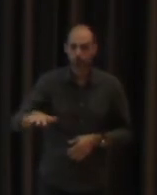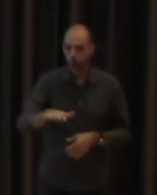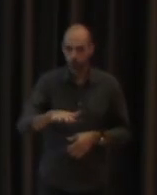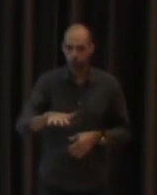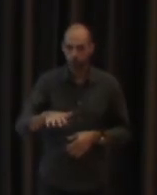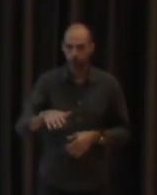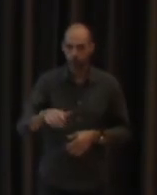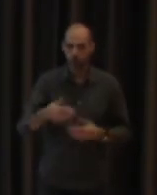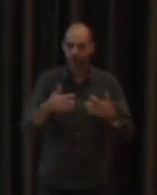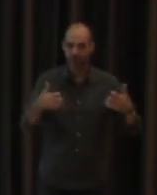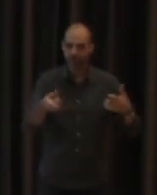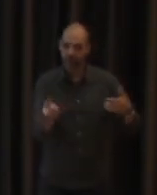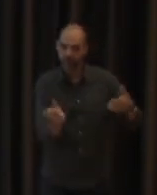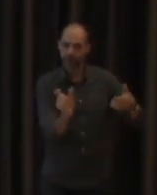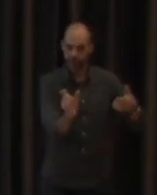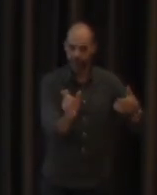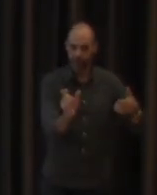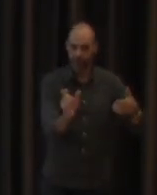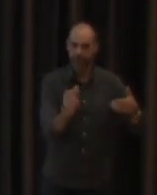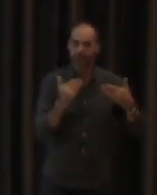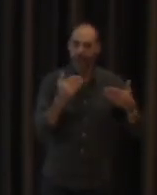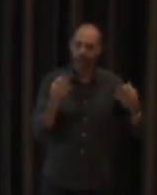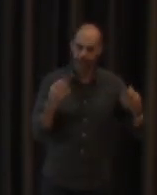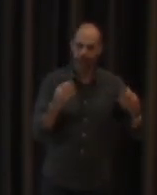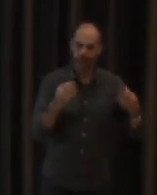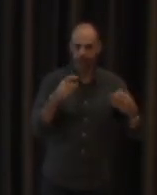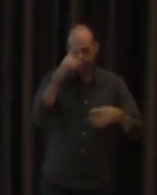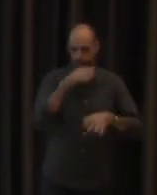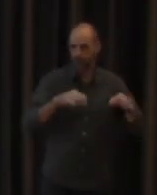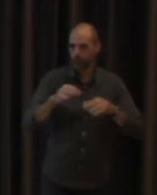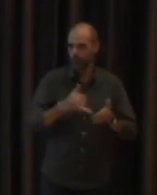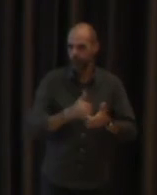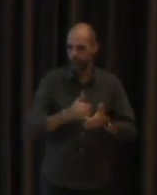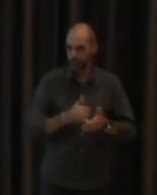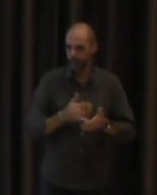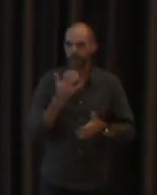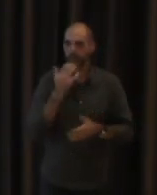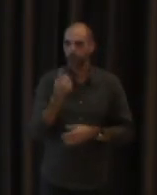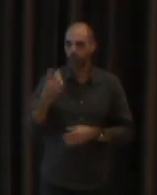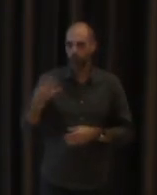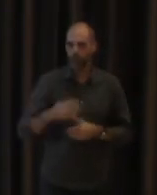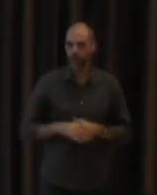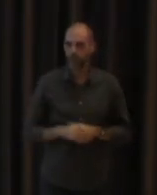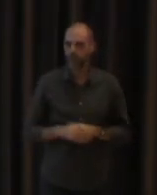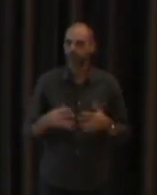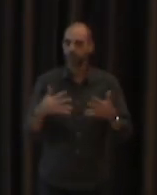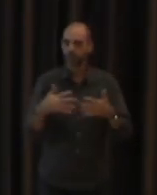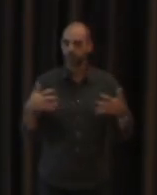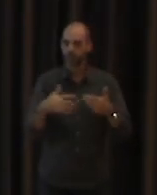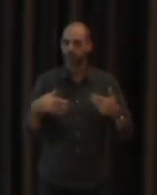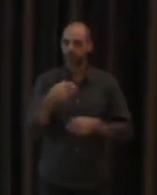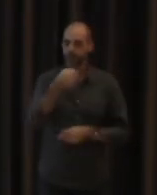més petita que tenim, que és la del pronom feble. Vegem-ho a 14. A la frase